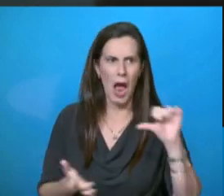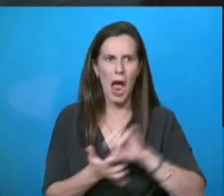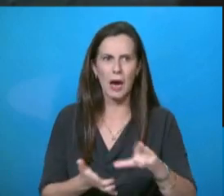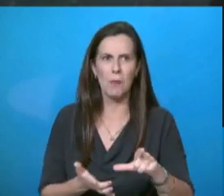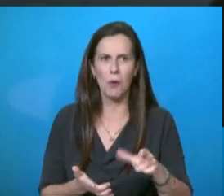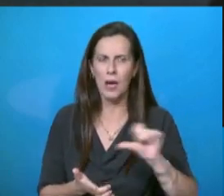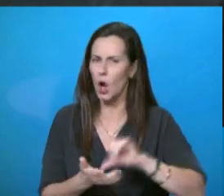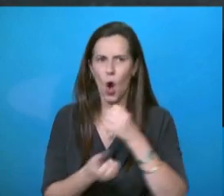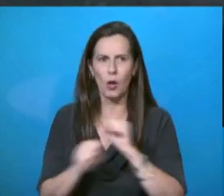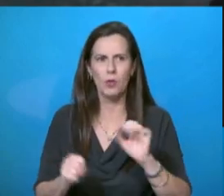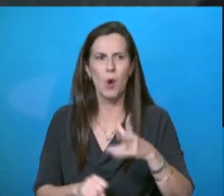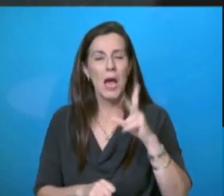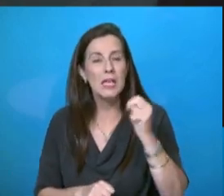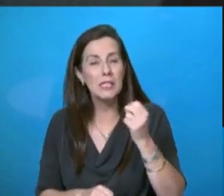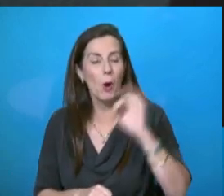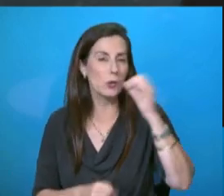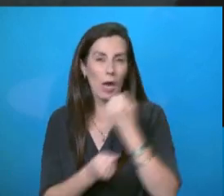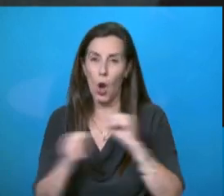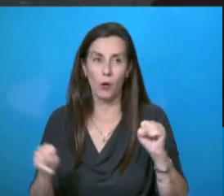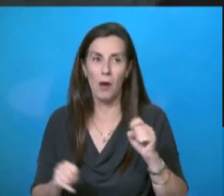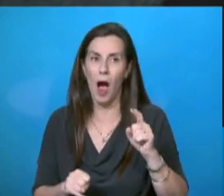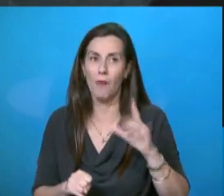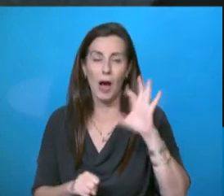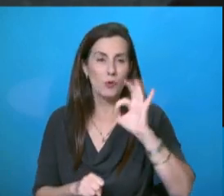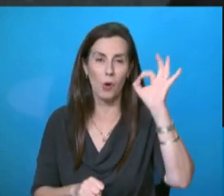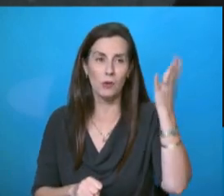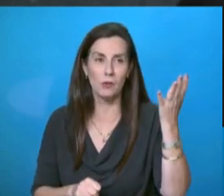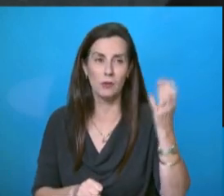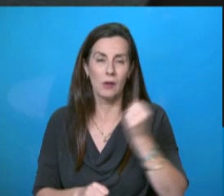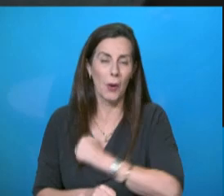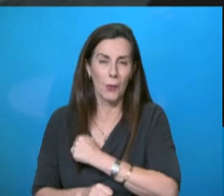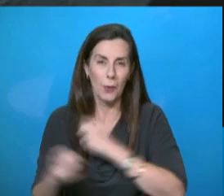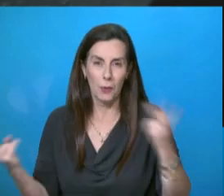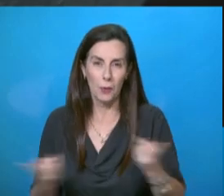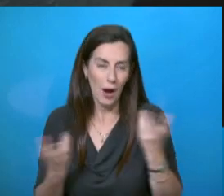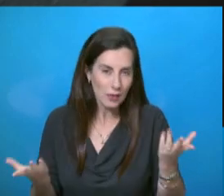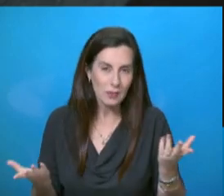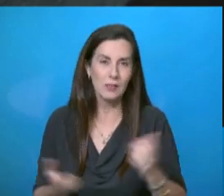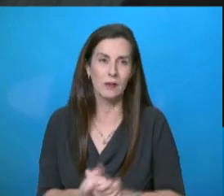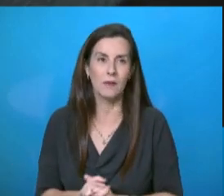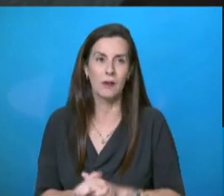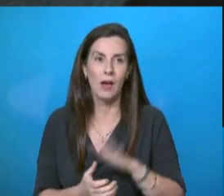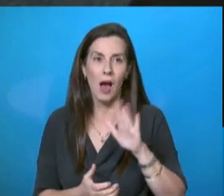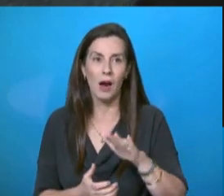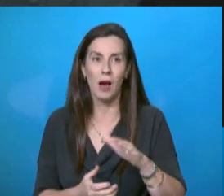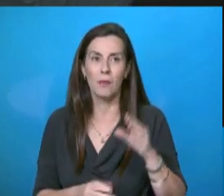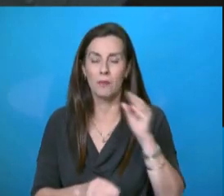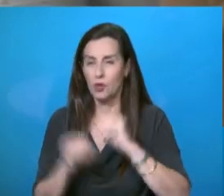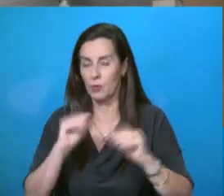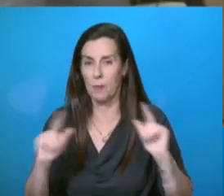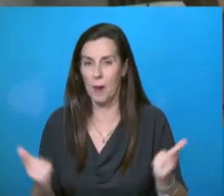פה לא חילונית. יש פה אולי 20% חילונים, אבל יש פה 50% מסורתיים שהם גם צורכים את הפסטיבלים